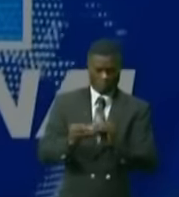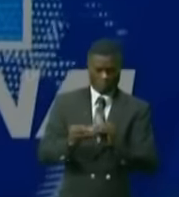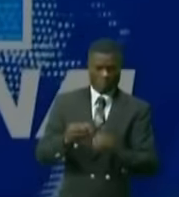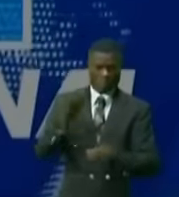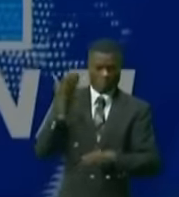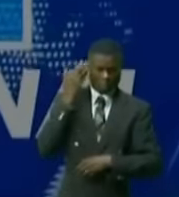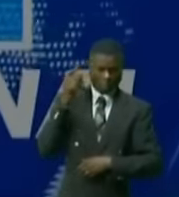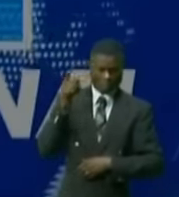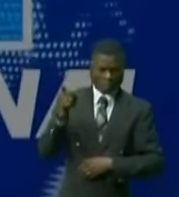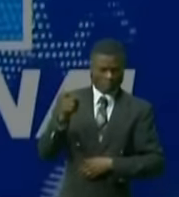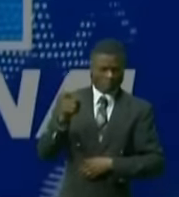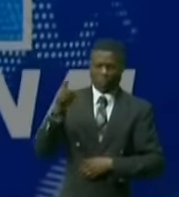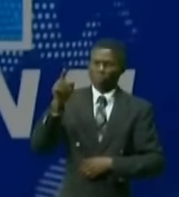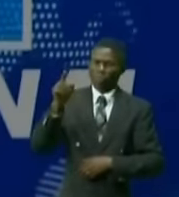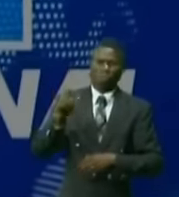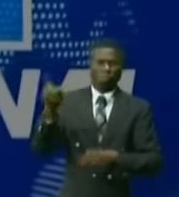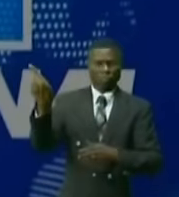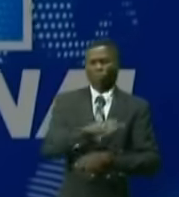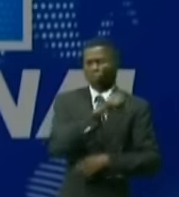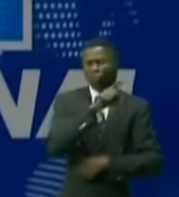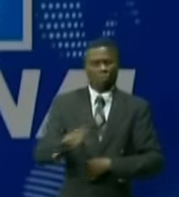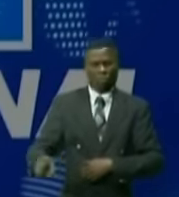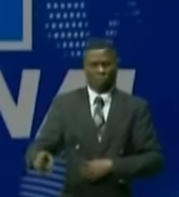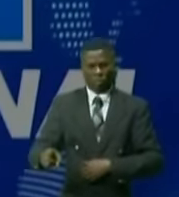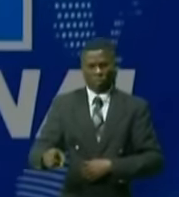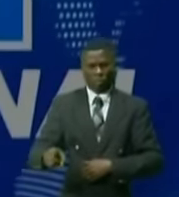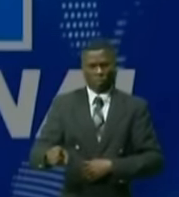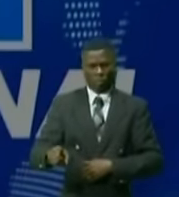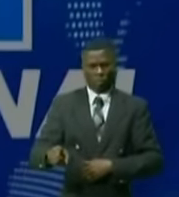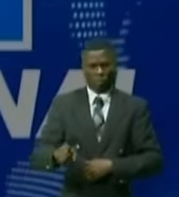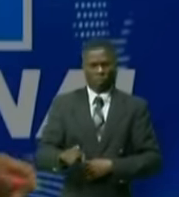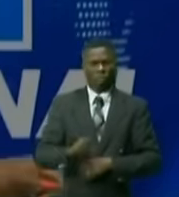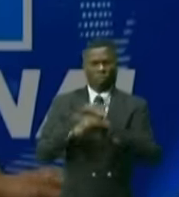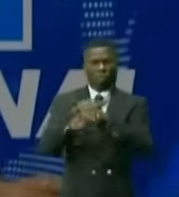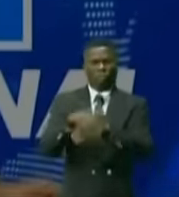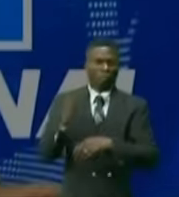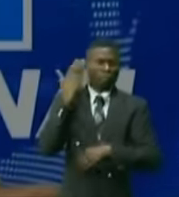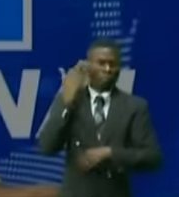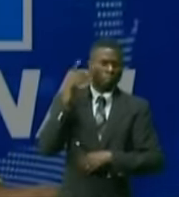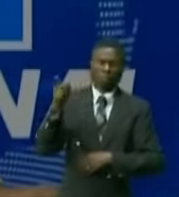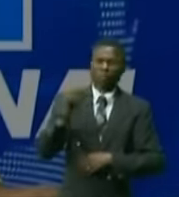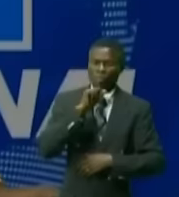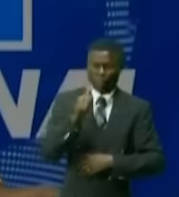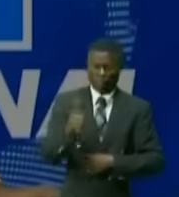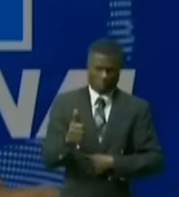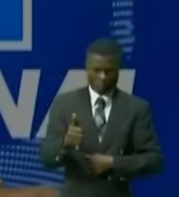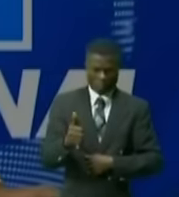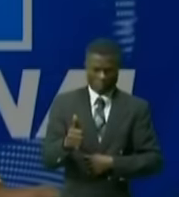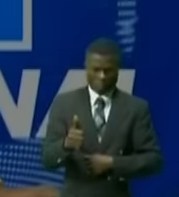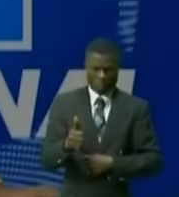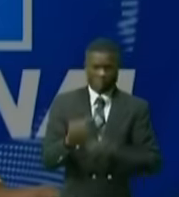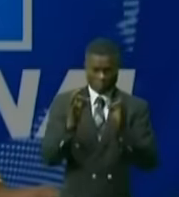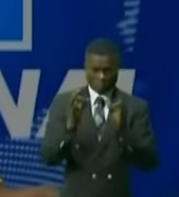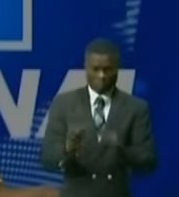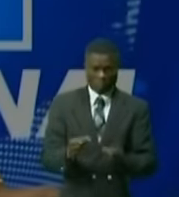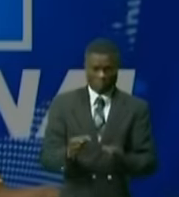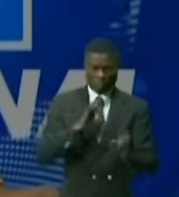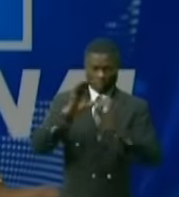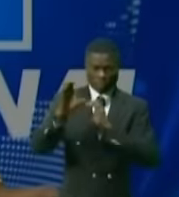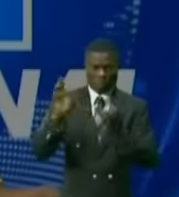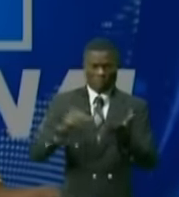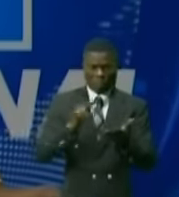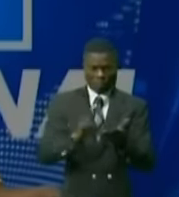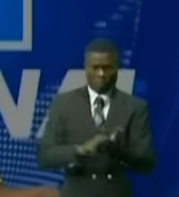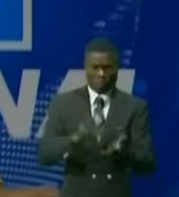ce compte sont nuls et n'engage pas la responsabilité du propriétaire. C'est un communiqué